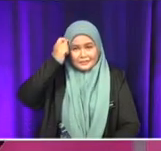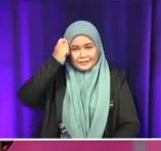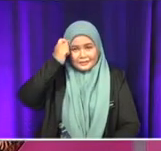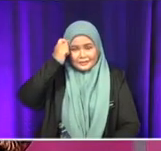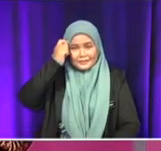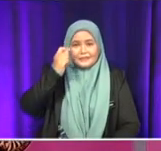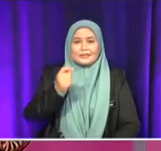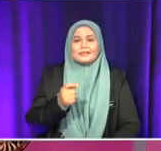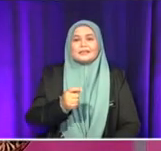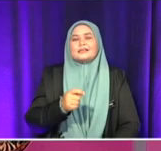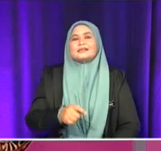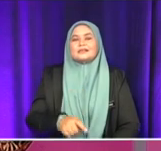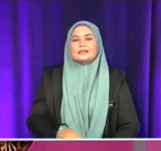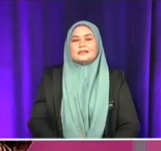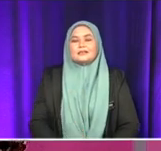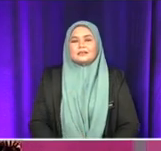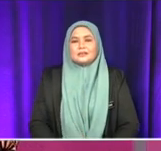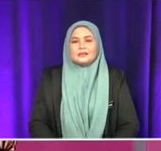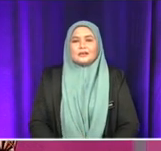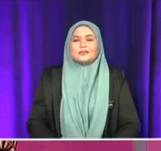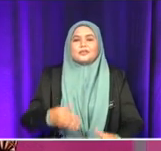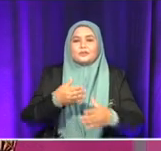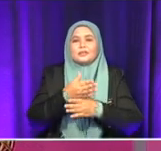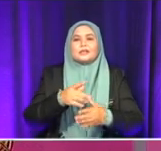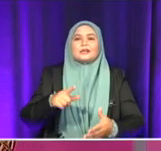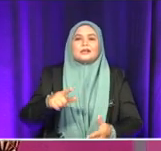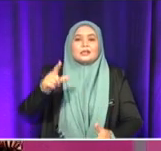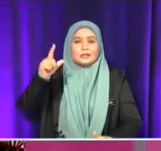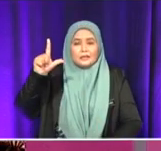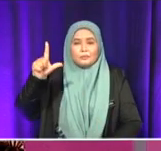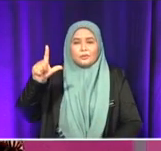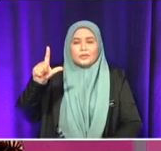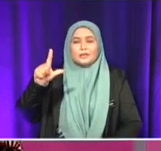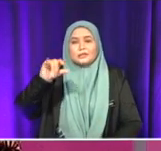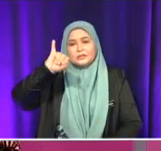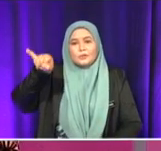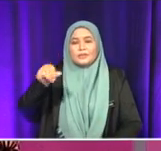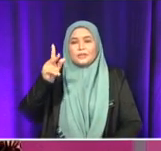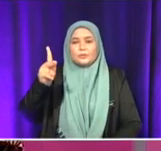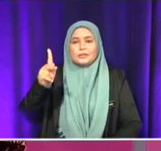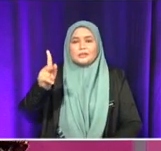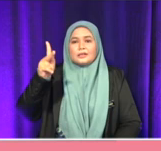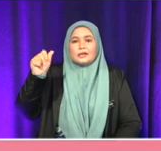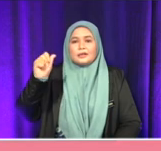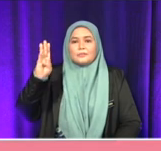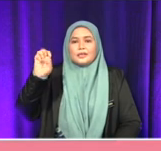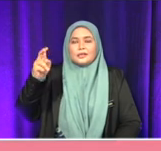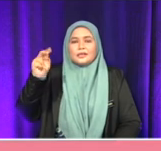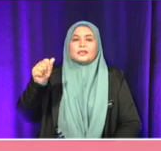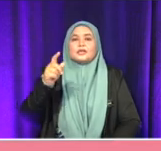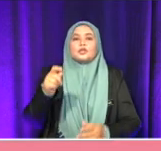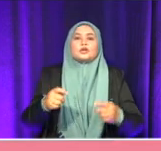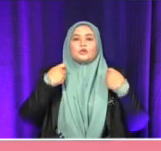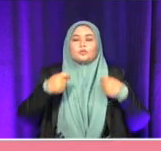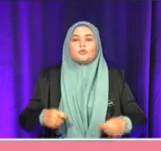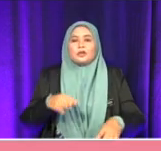seterusnya adalah laporan jawatan kuasa kabinet Oke laporan catatan Kawasaki minyak di tubuhkan pada September